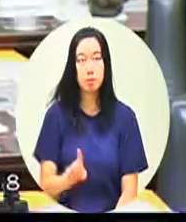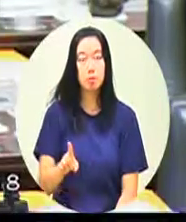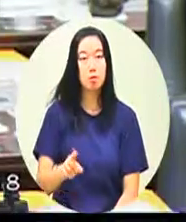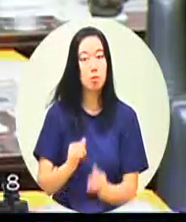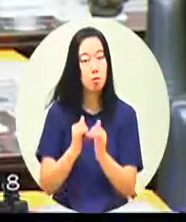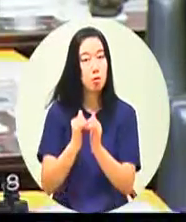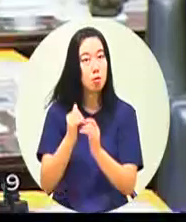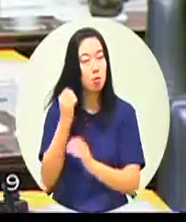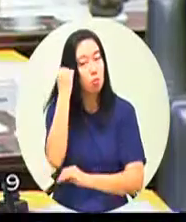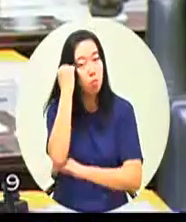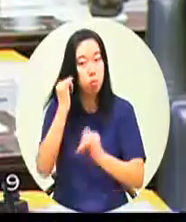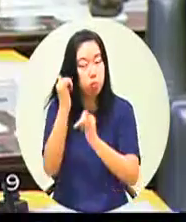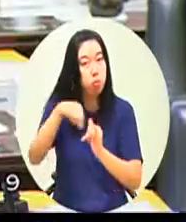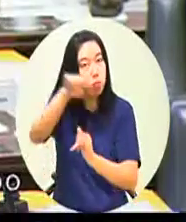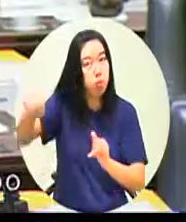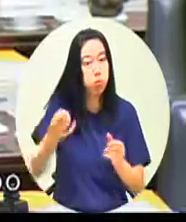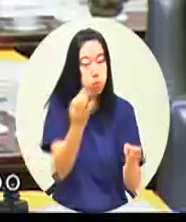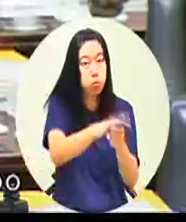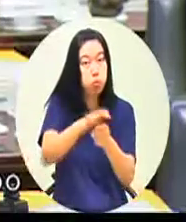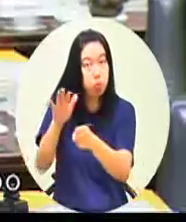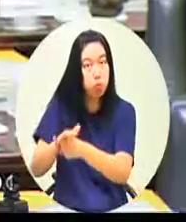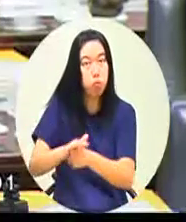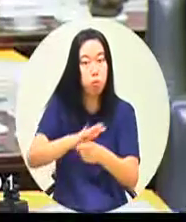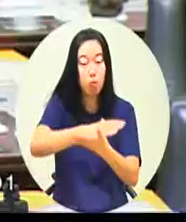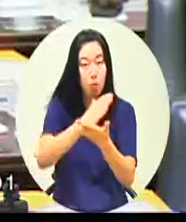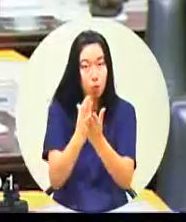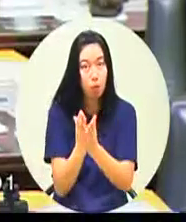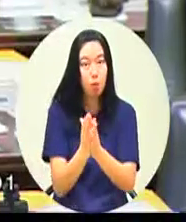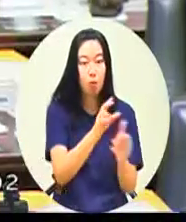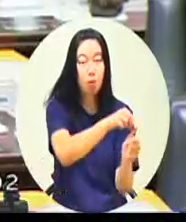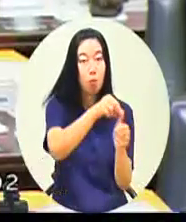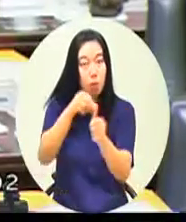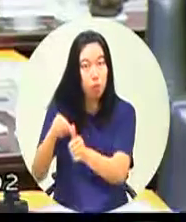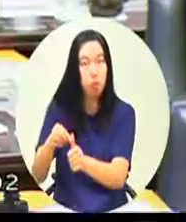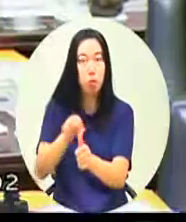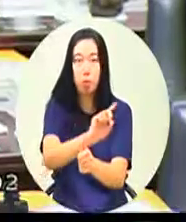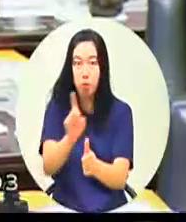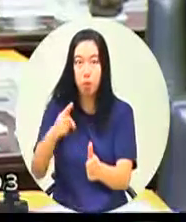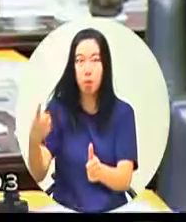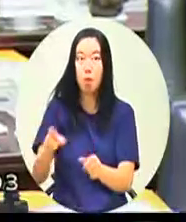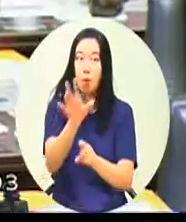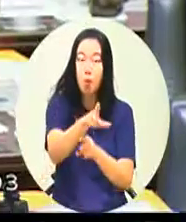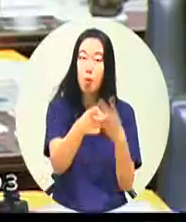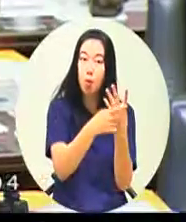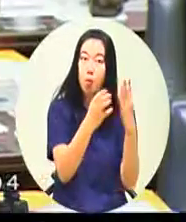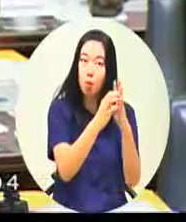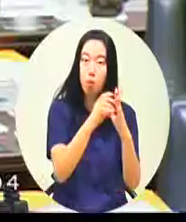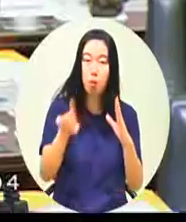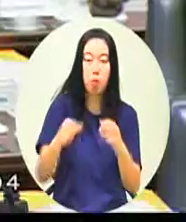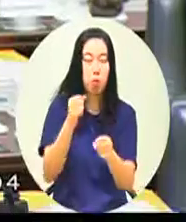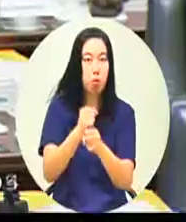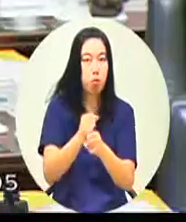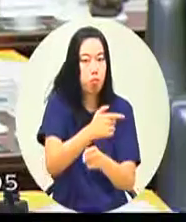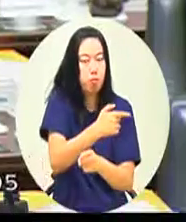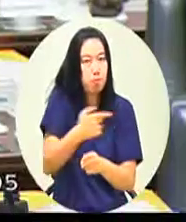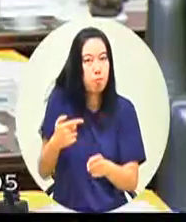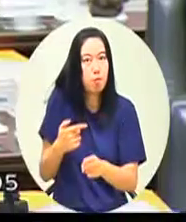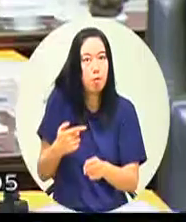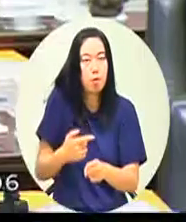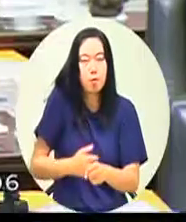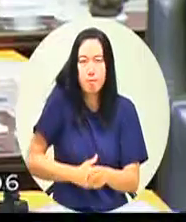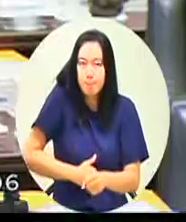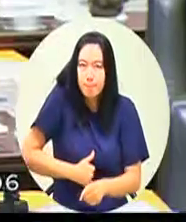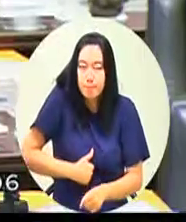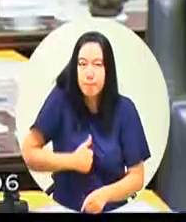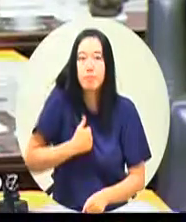的补偿也好，在安置也好，农业局好似乎也做到了最大的诚意，把这些